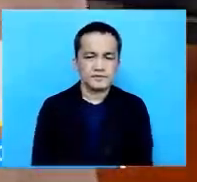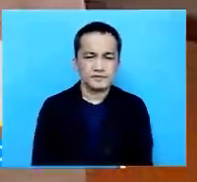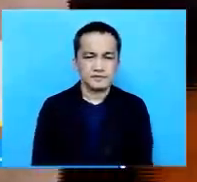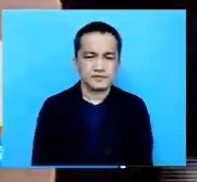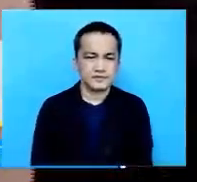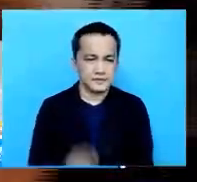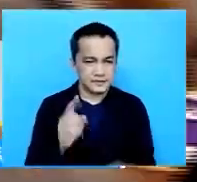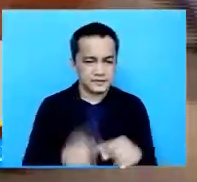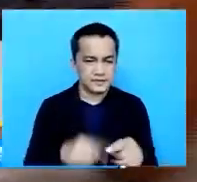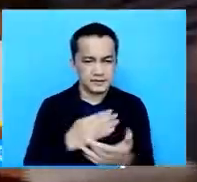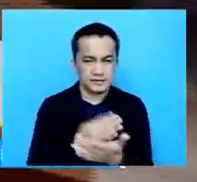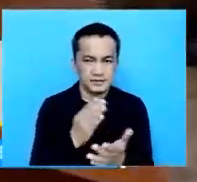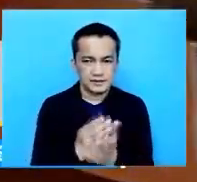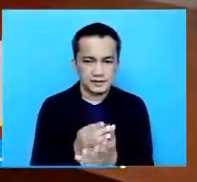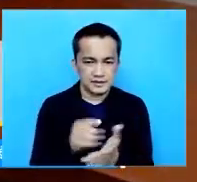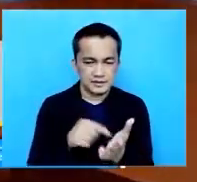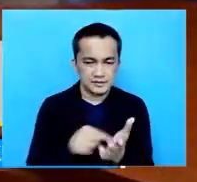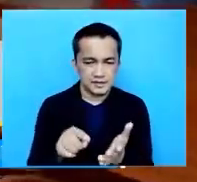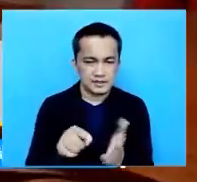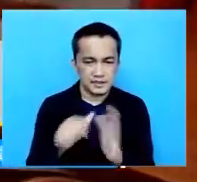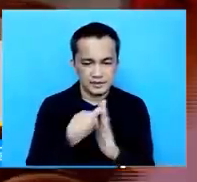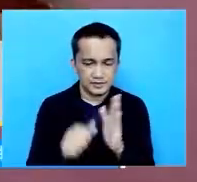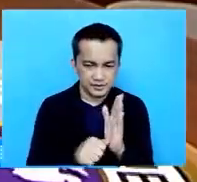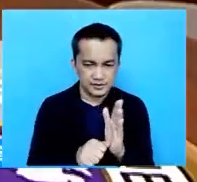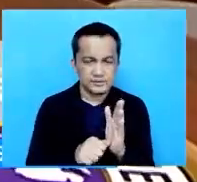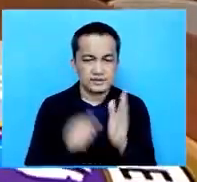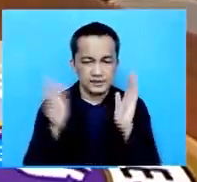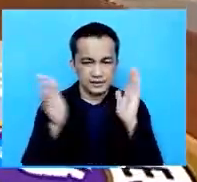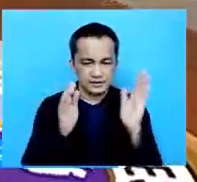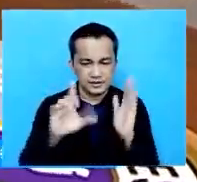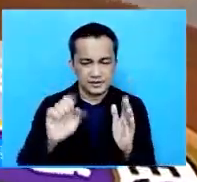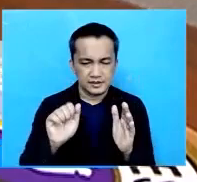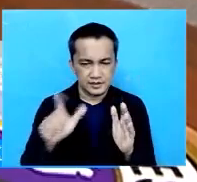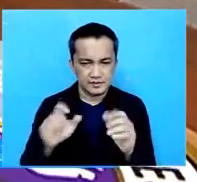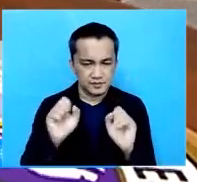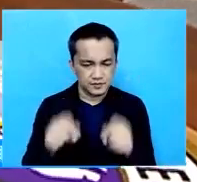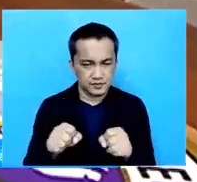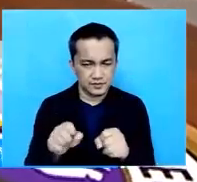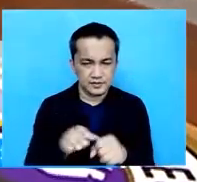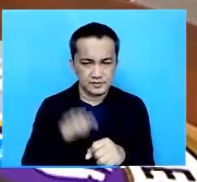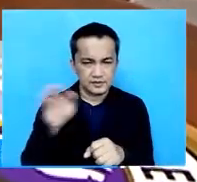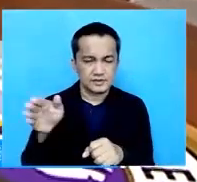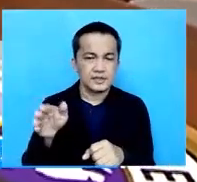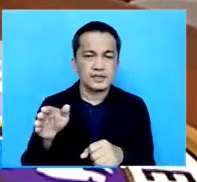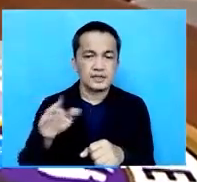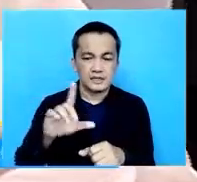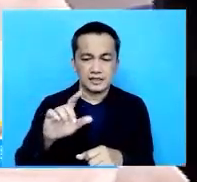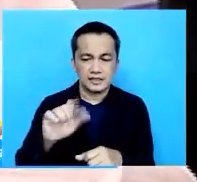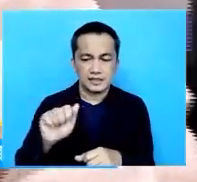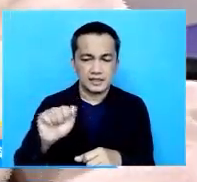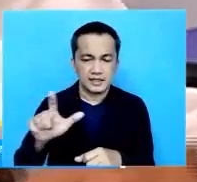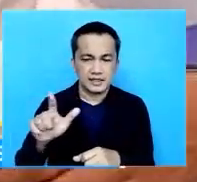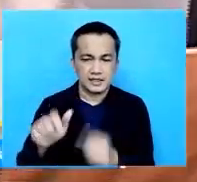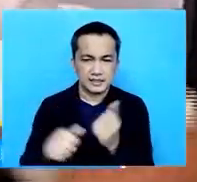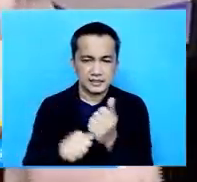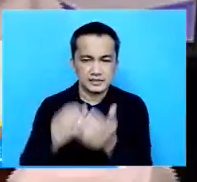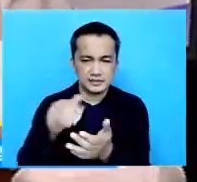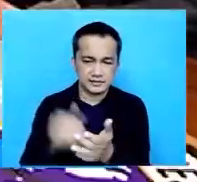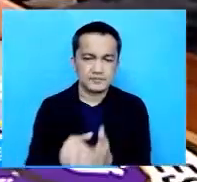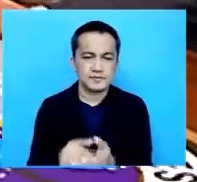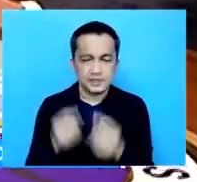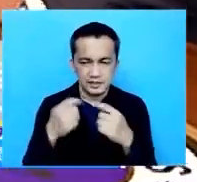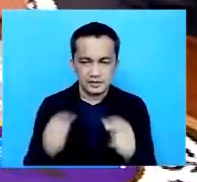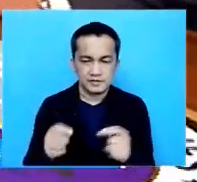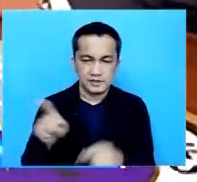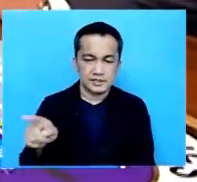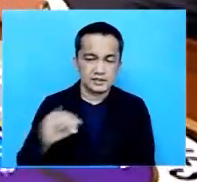ng budget na magbayad ng attorney at serbisyong legal, maaaring magpunta sa Legal Aid Center na ito. Sisikapin daw ng